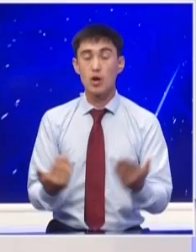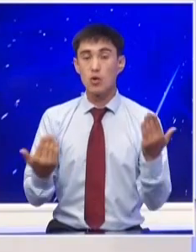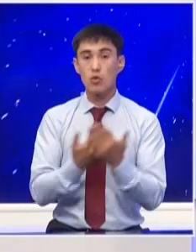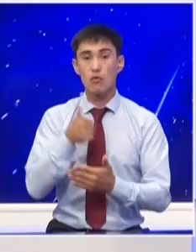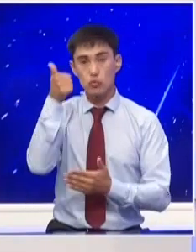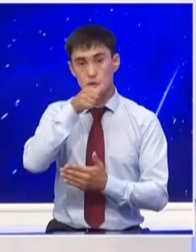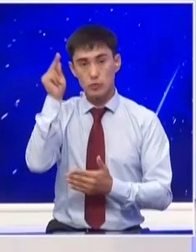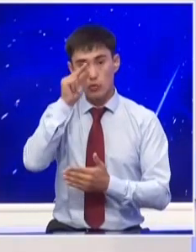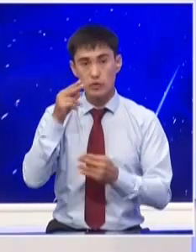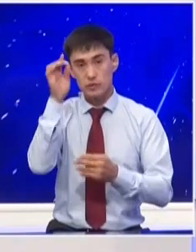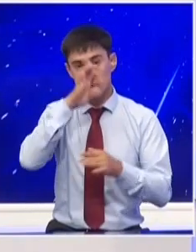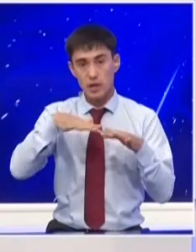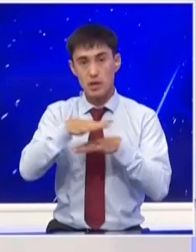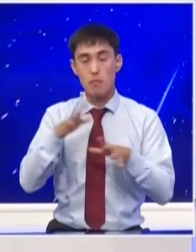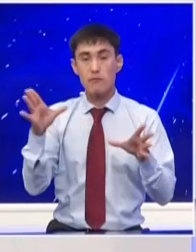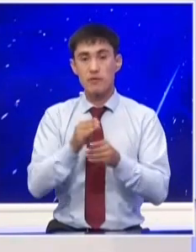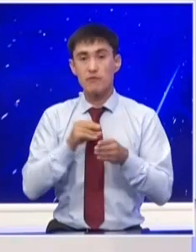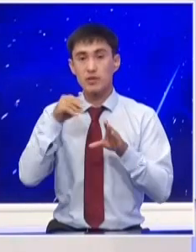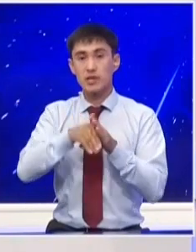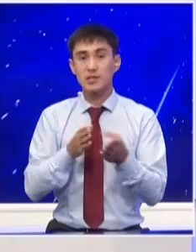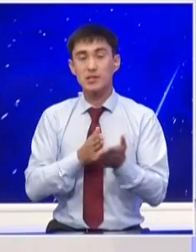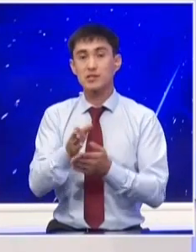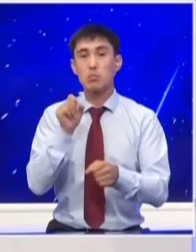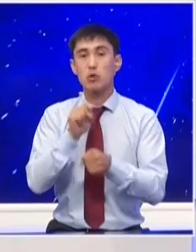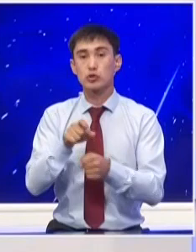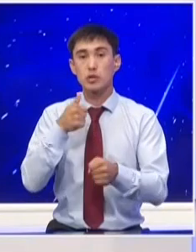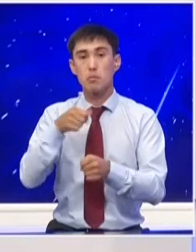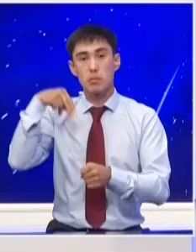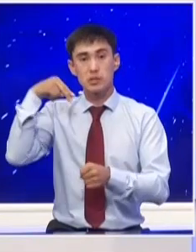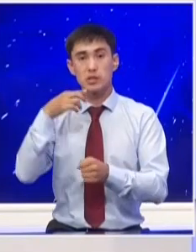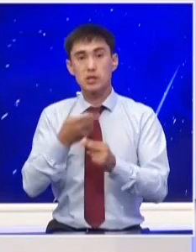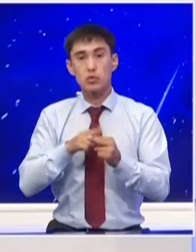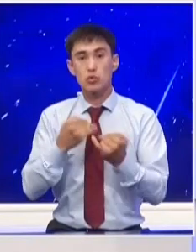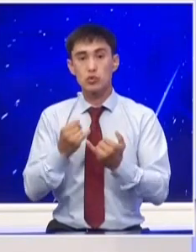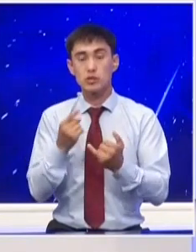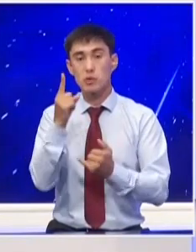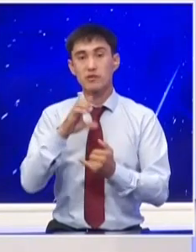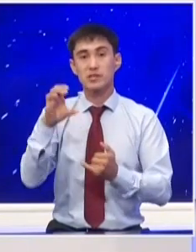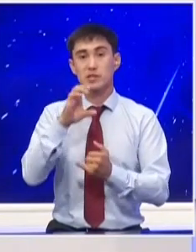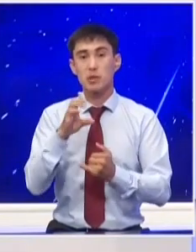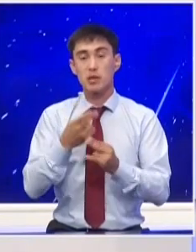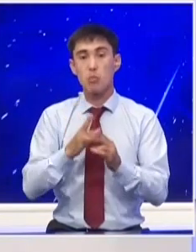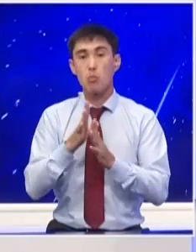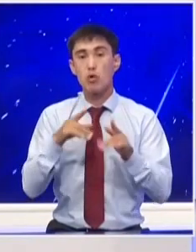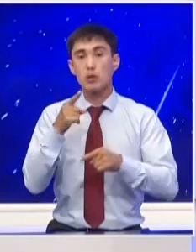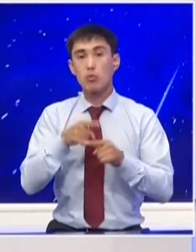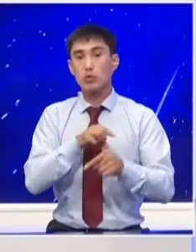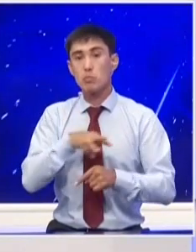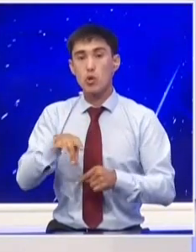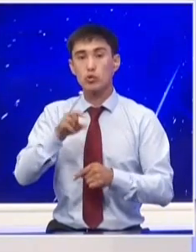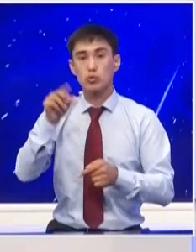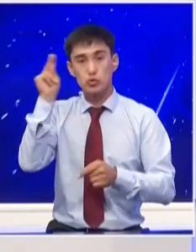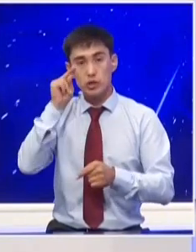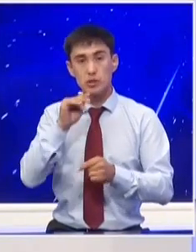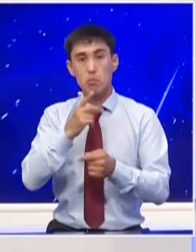С нового учебного года в стране повсеместно внедряется реализация поручения президента, в рамках которого уже с 1 сентября для более 1,5 миллионов